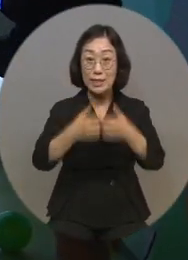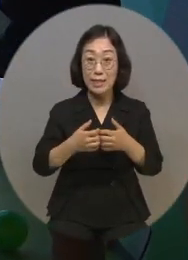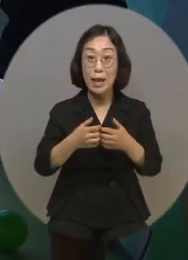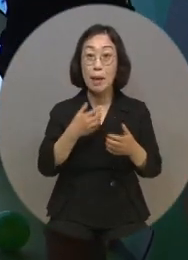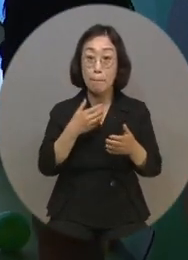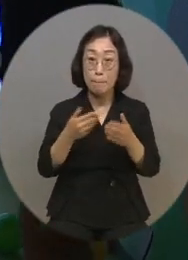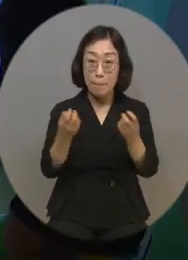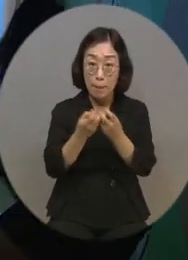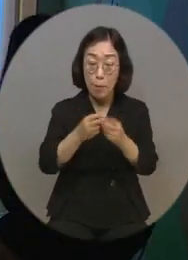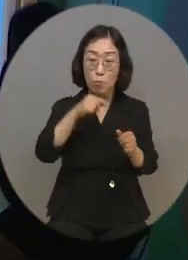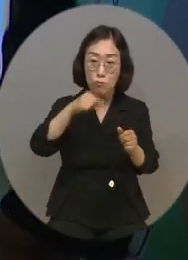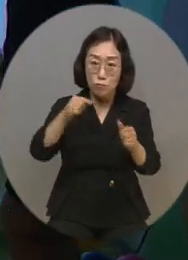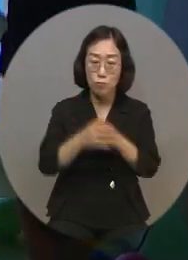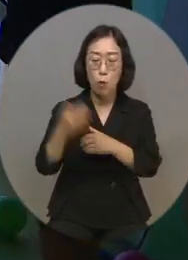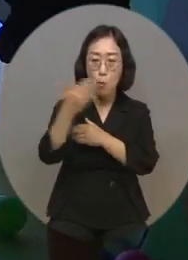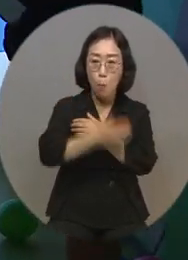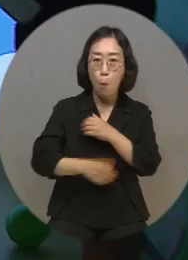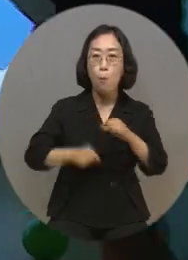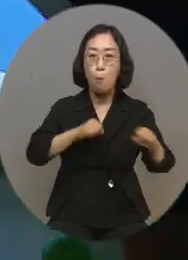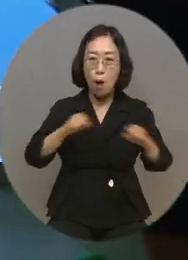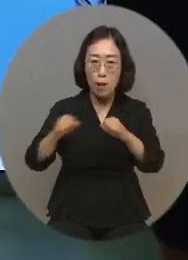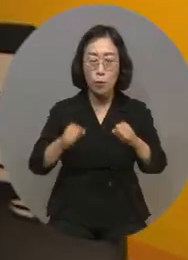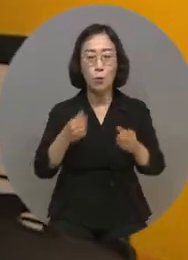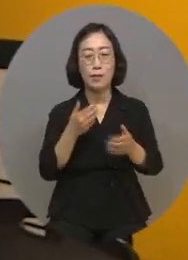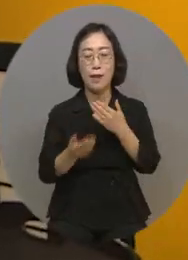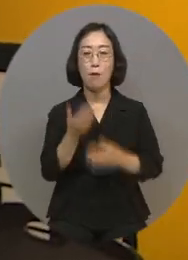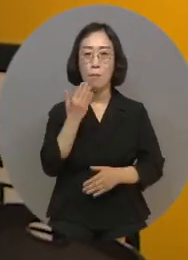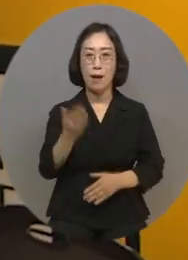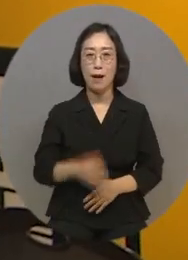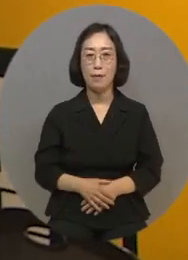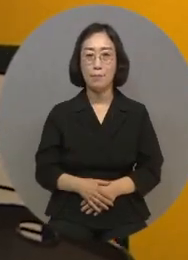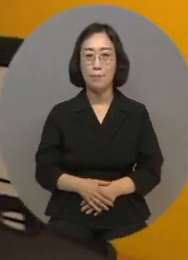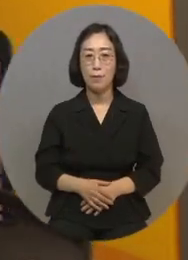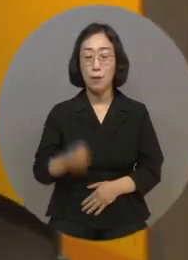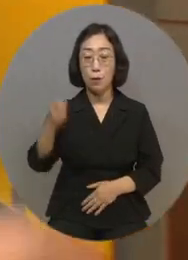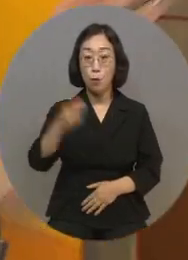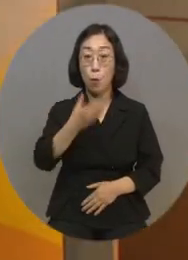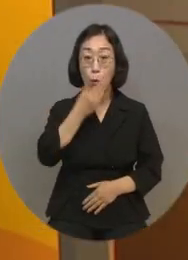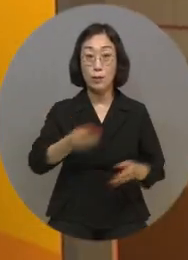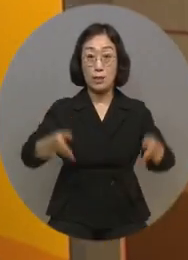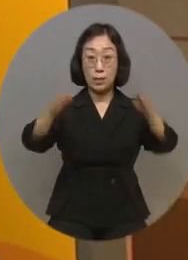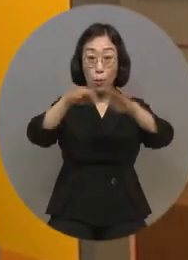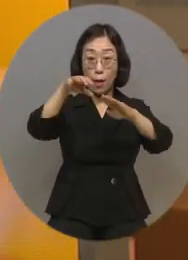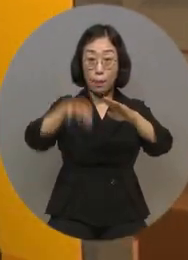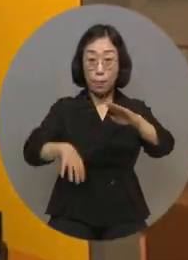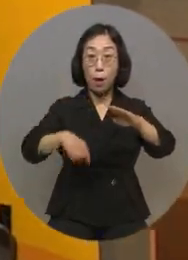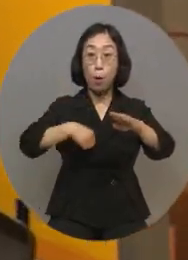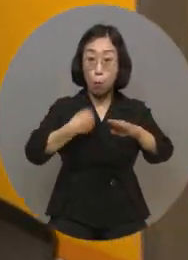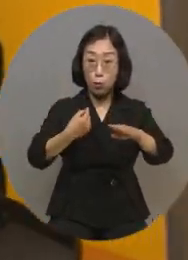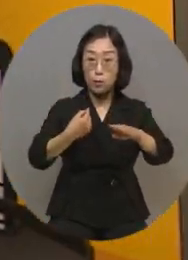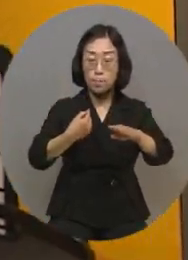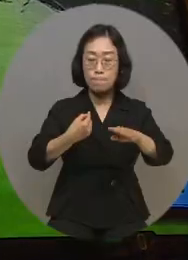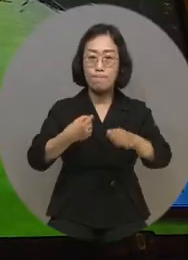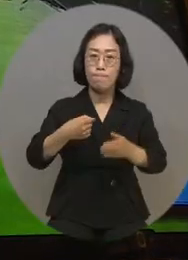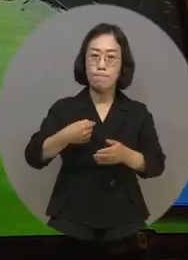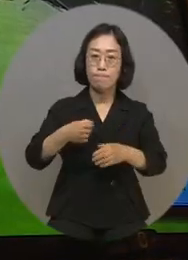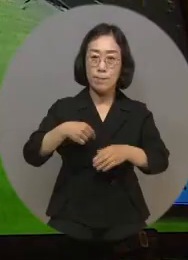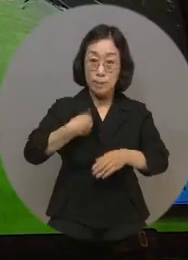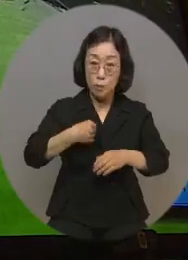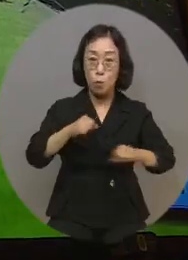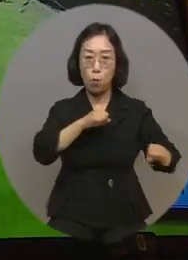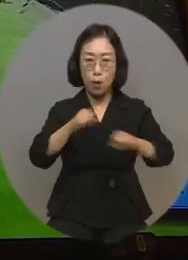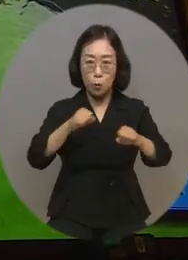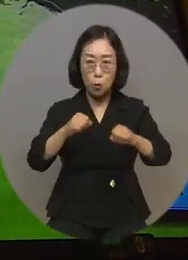민첩성을 기를 수 있는 신체 활동을 체험할 수 있습니다. 또한 복지관은 당사자가 주체가 되어 활동하는